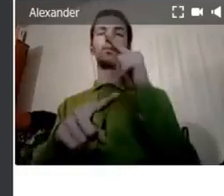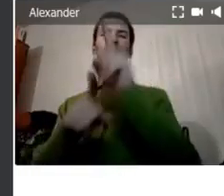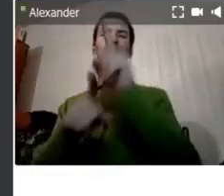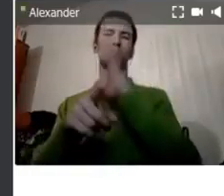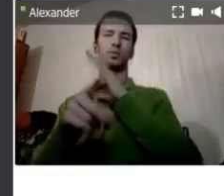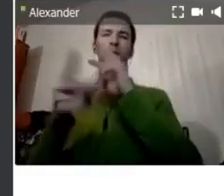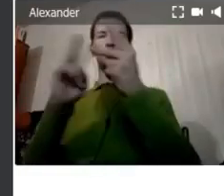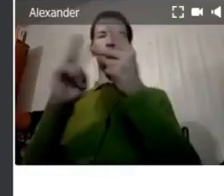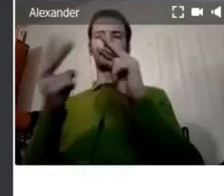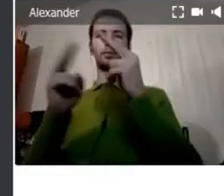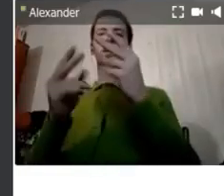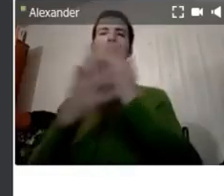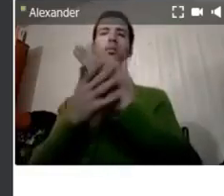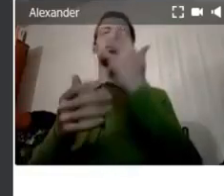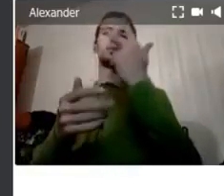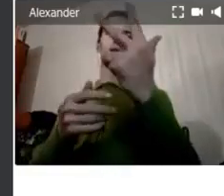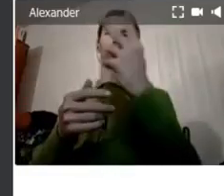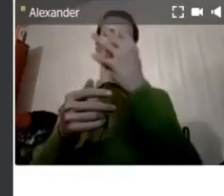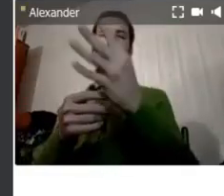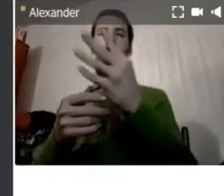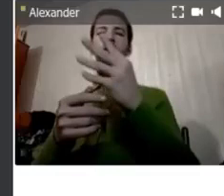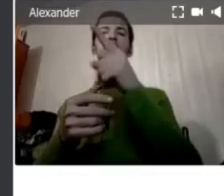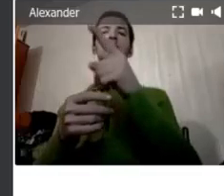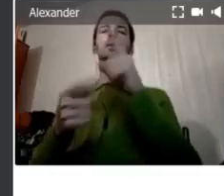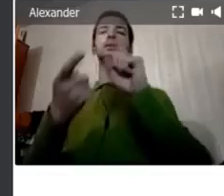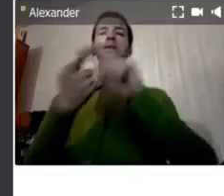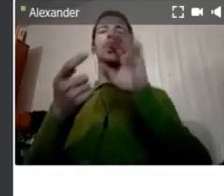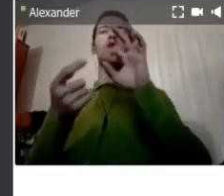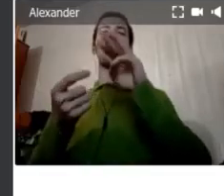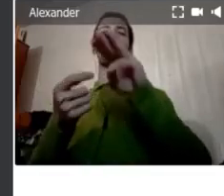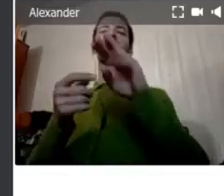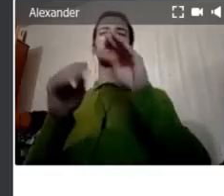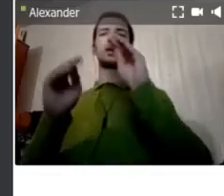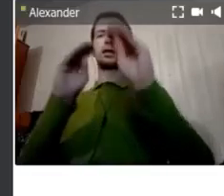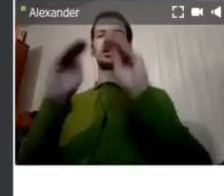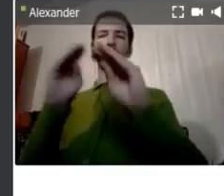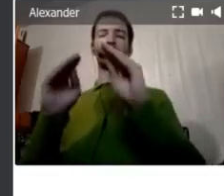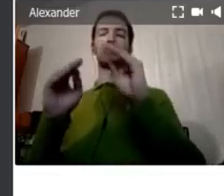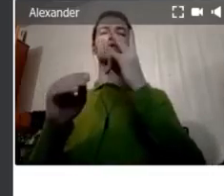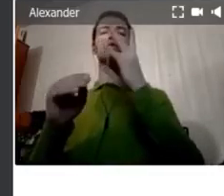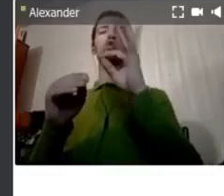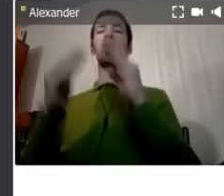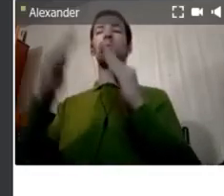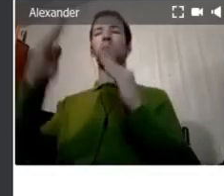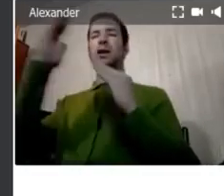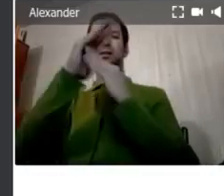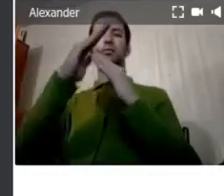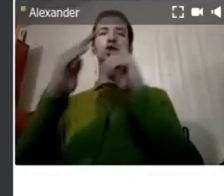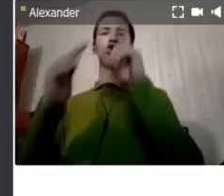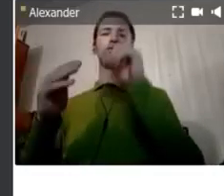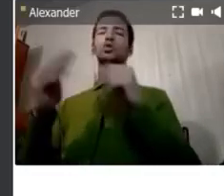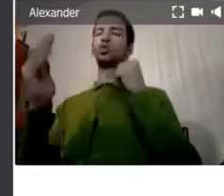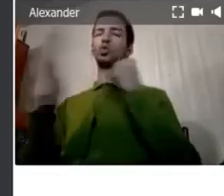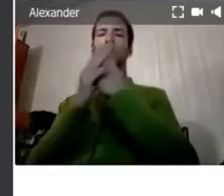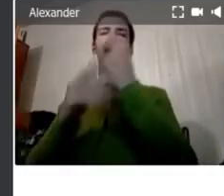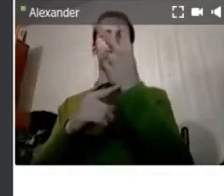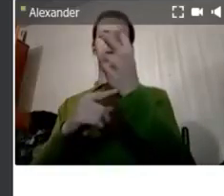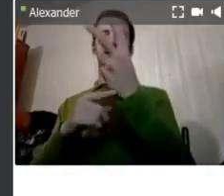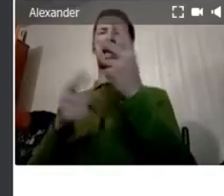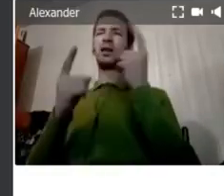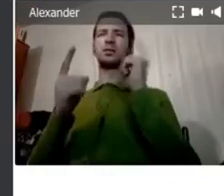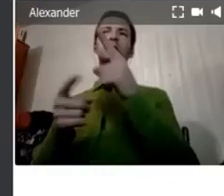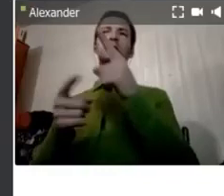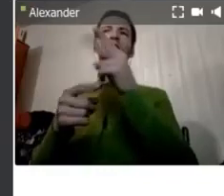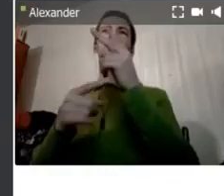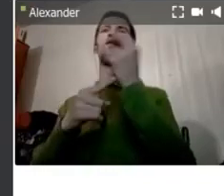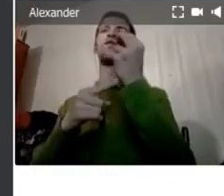человек. 10-9 человек, и это уже 3000 евро. Согласитесь, уже неплохо,